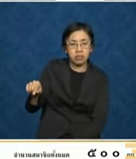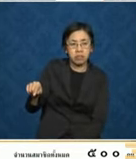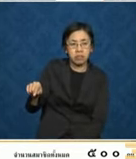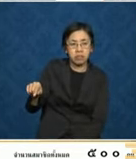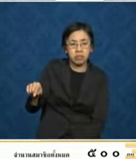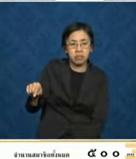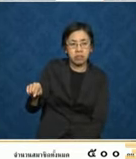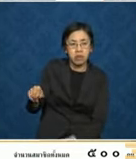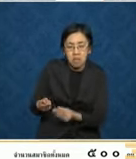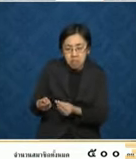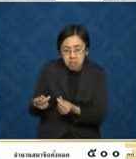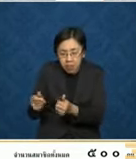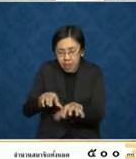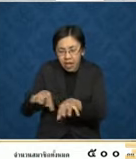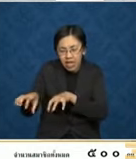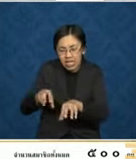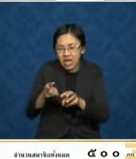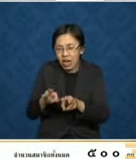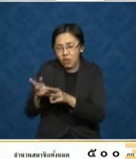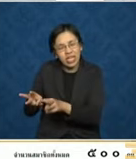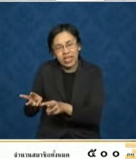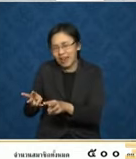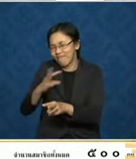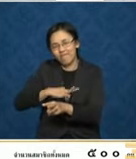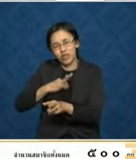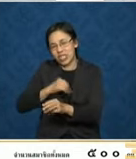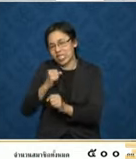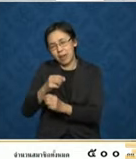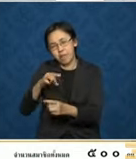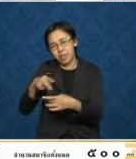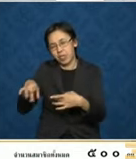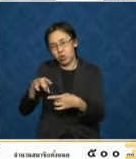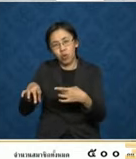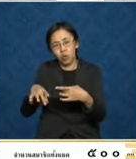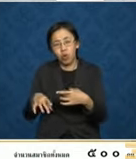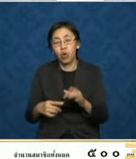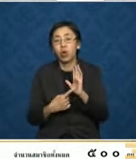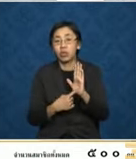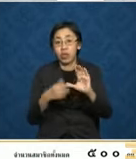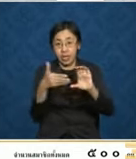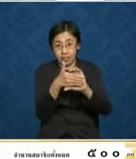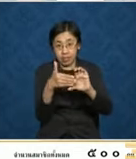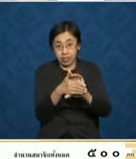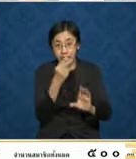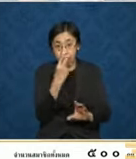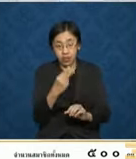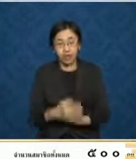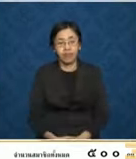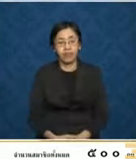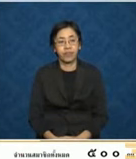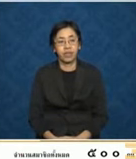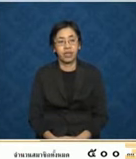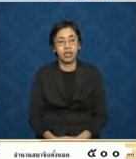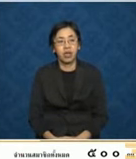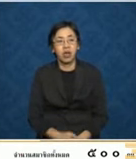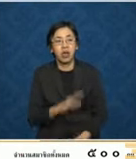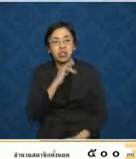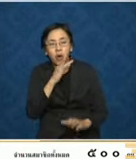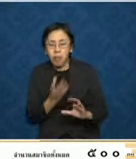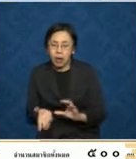ถูกกำจัดหรือจัดการโดยวิธีที่ยังไม่ถูกต้องนะคะเช่นขอสไลด์นะคะเอาไปเทกอง